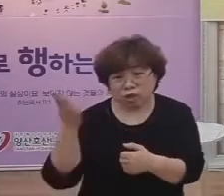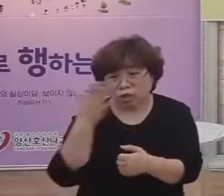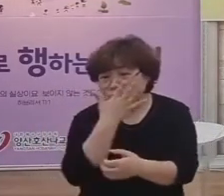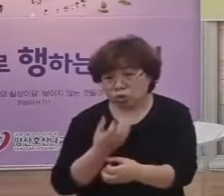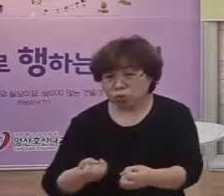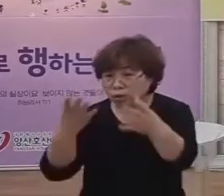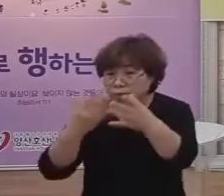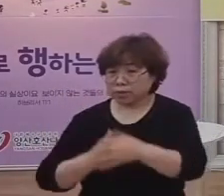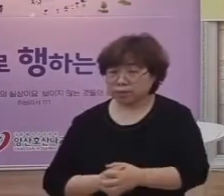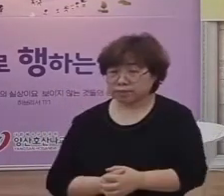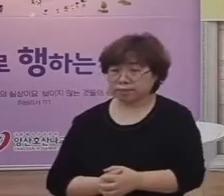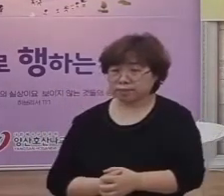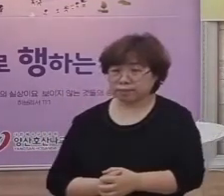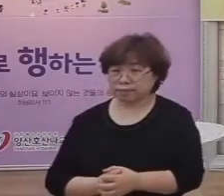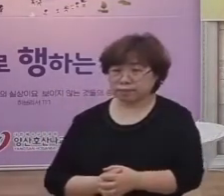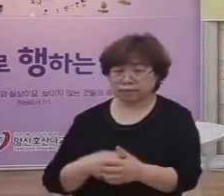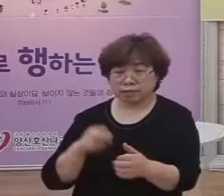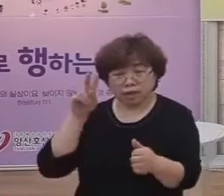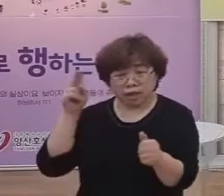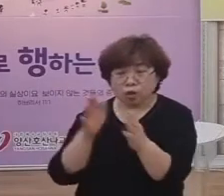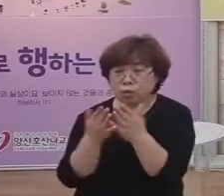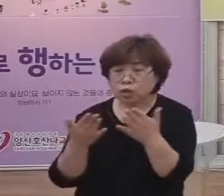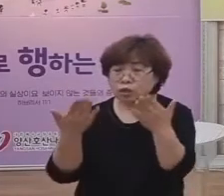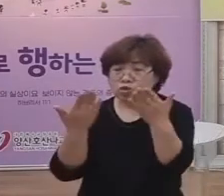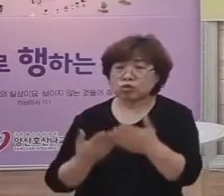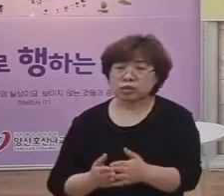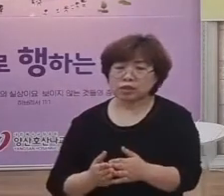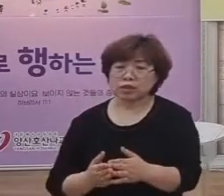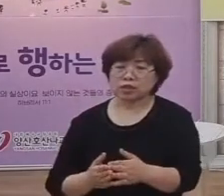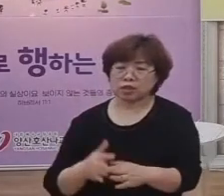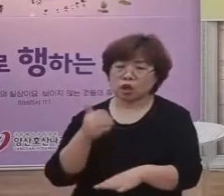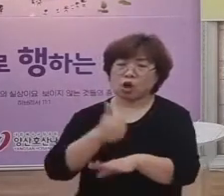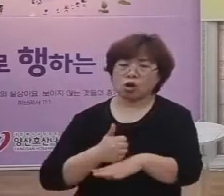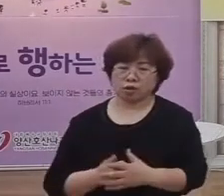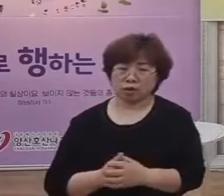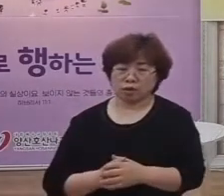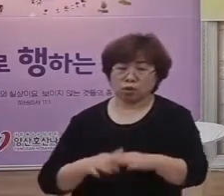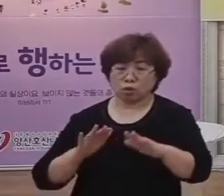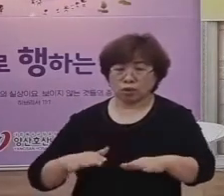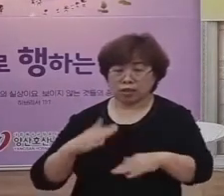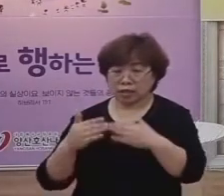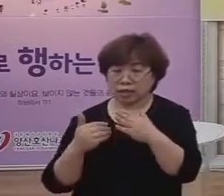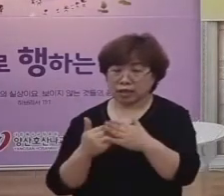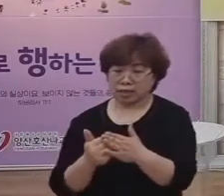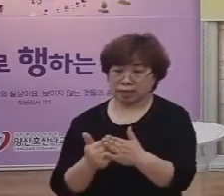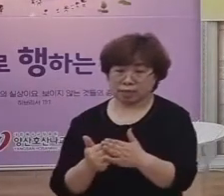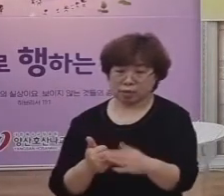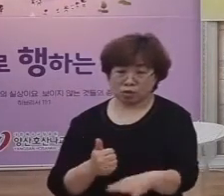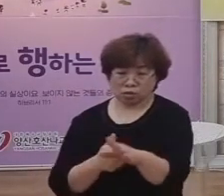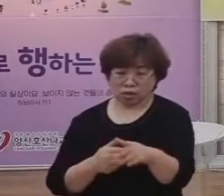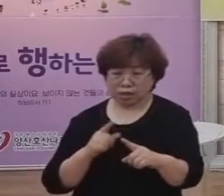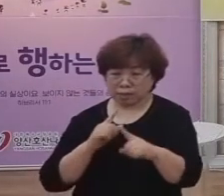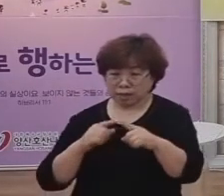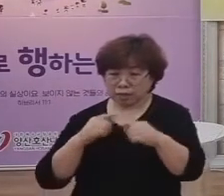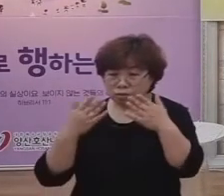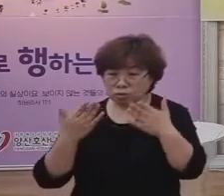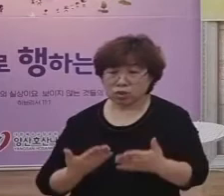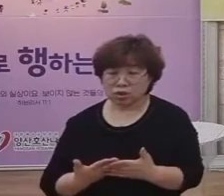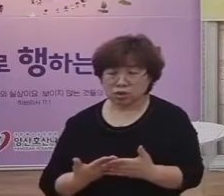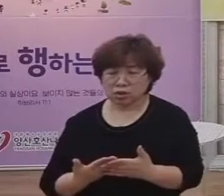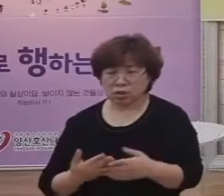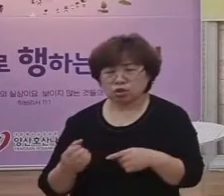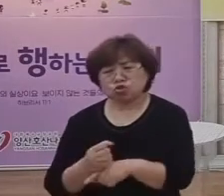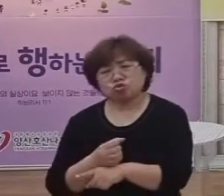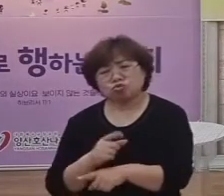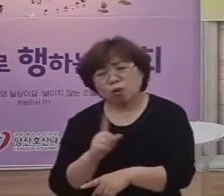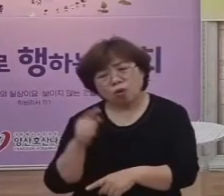오늘 야고보서가 주시는 결론입니다. 말씀을 맺습니다. 여러분, 오늘 하나님께서 우리에게 이 말씀을 왜